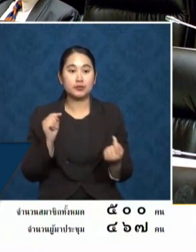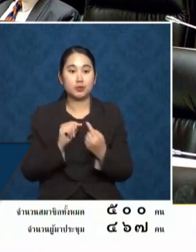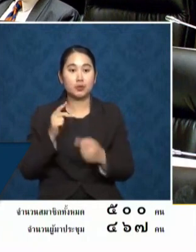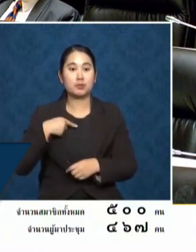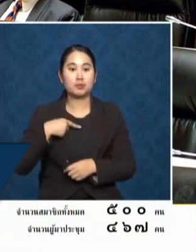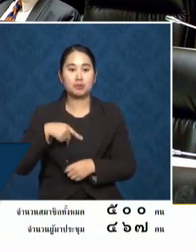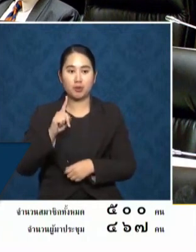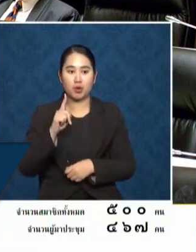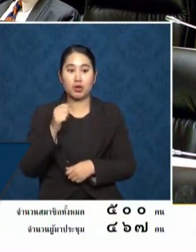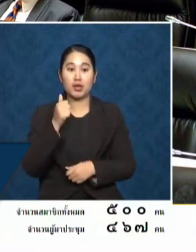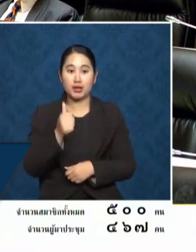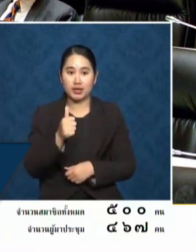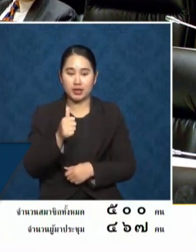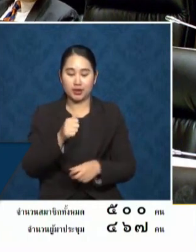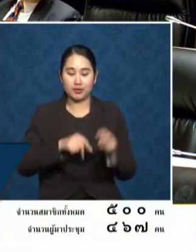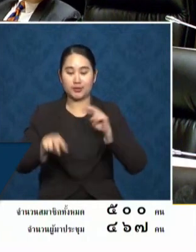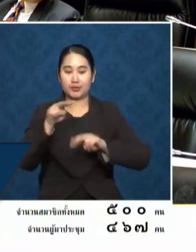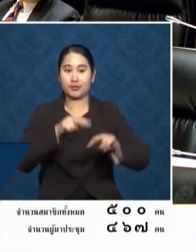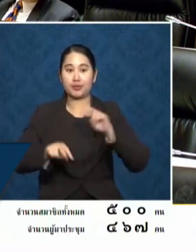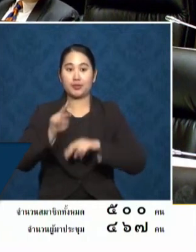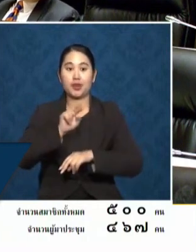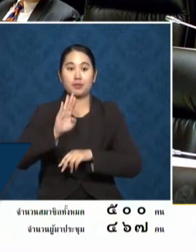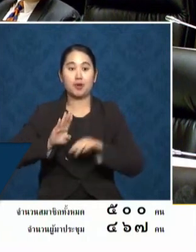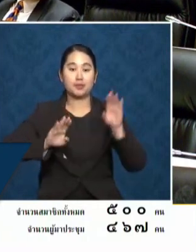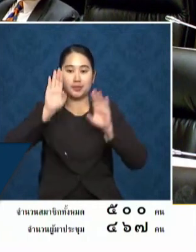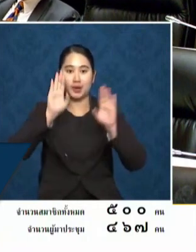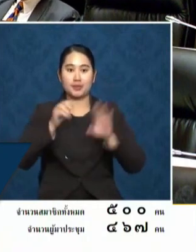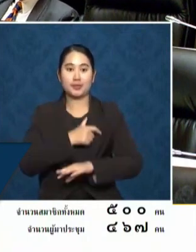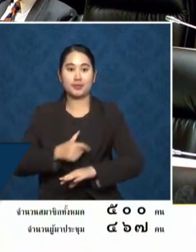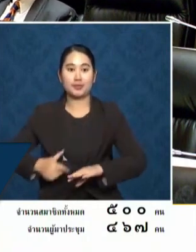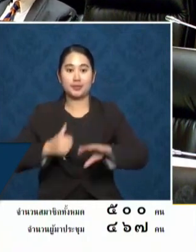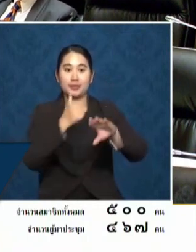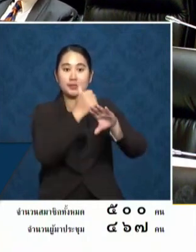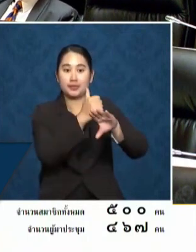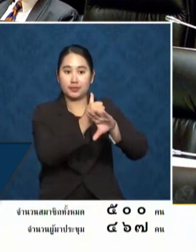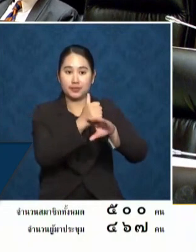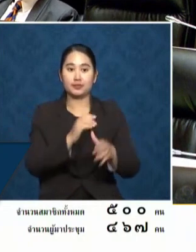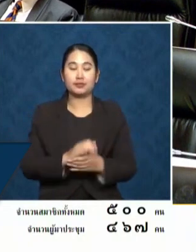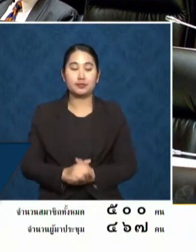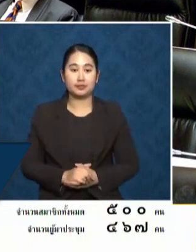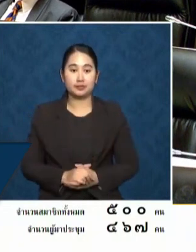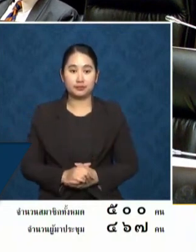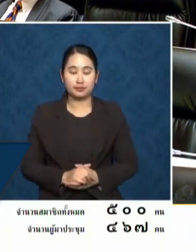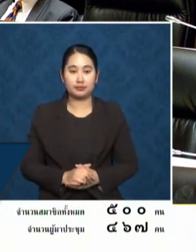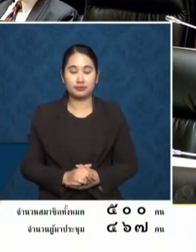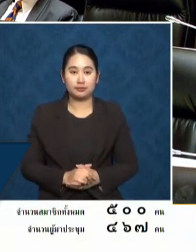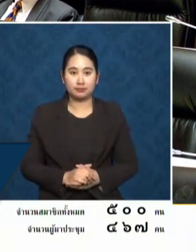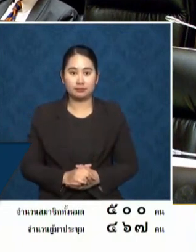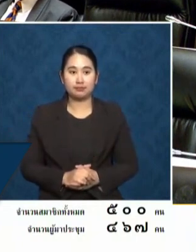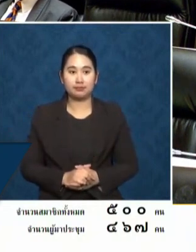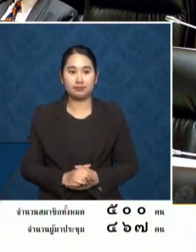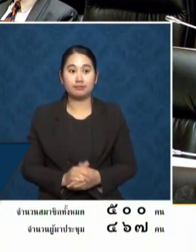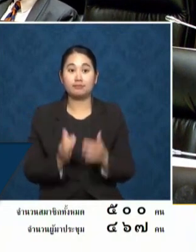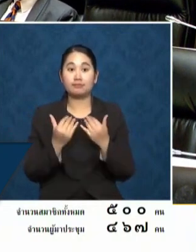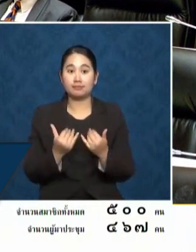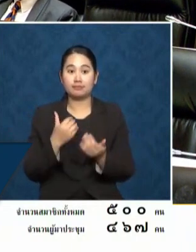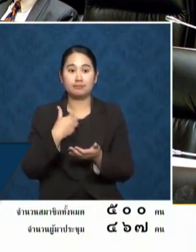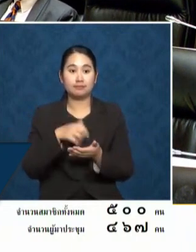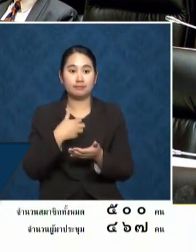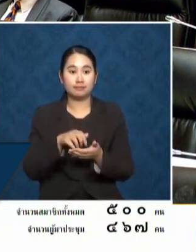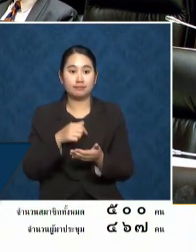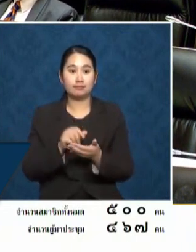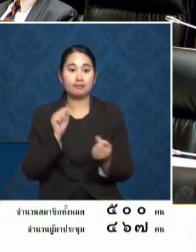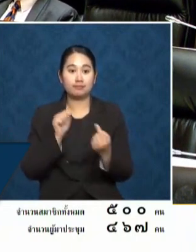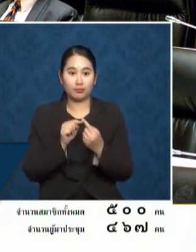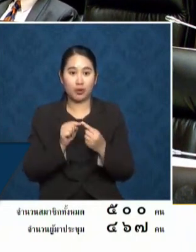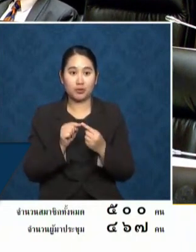ประโยชน์ที่สุดในการปกป้องระบอบประชาธิปไตยอันมีพระมหากษัติย์ทรงเป็นประมุขโจทย์นี้ครับผมขอแบ่งออกเป็นทั้งโจทย์ที่